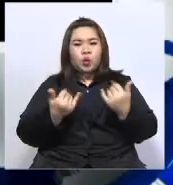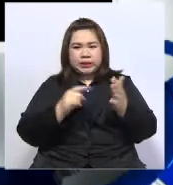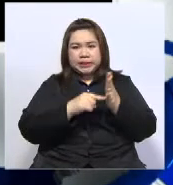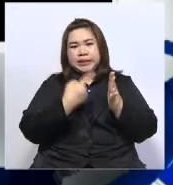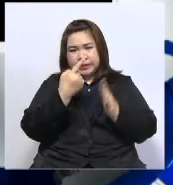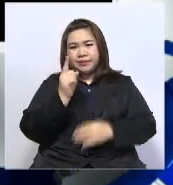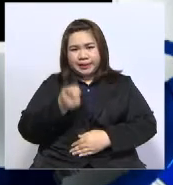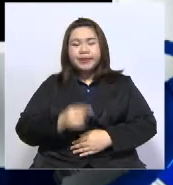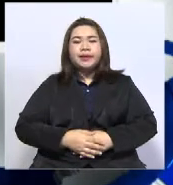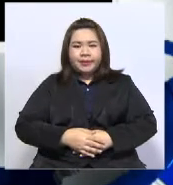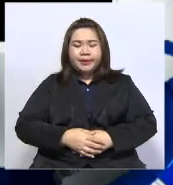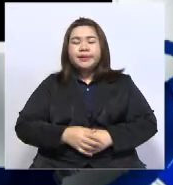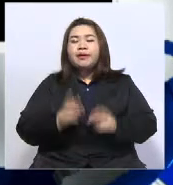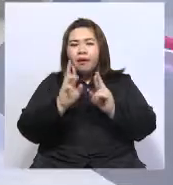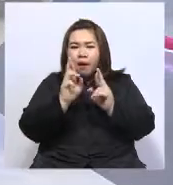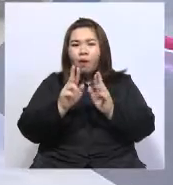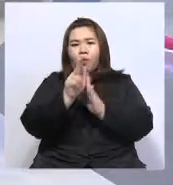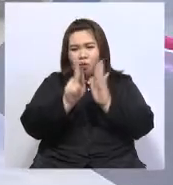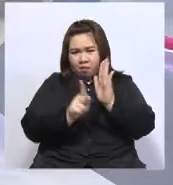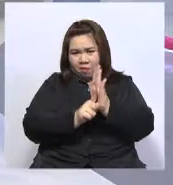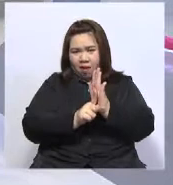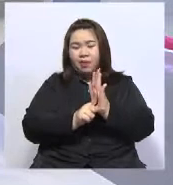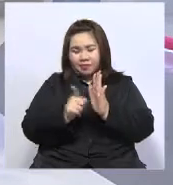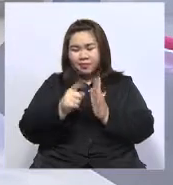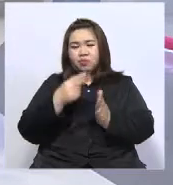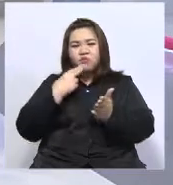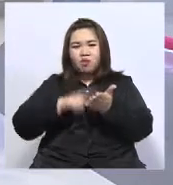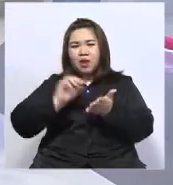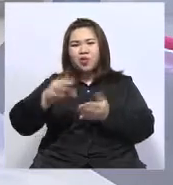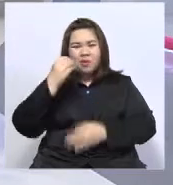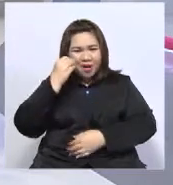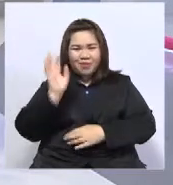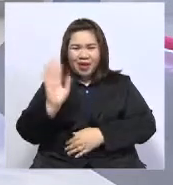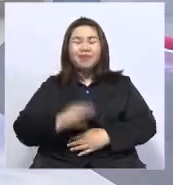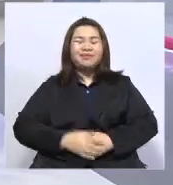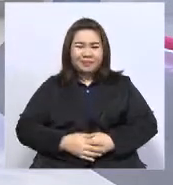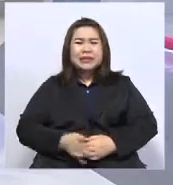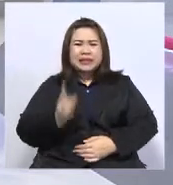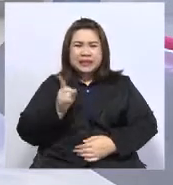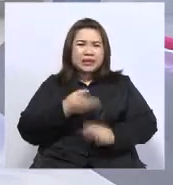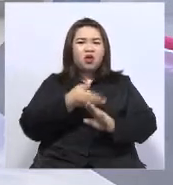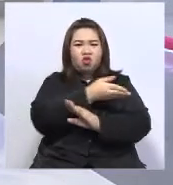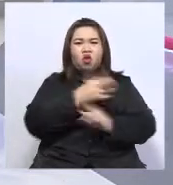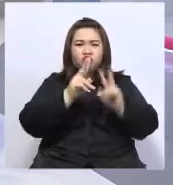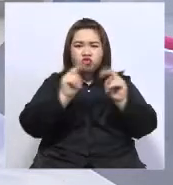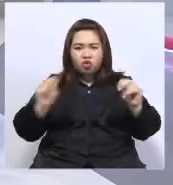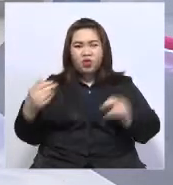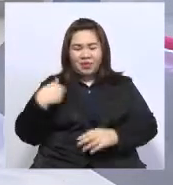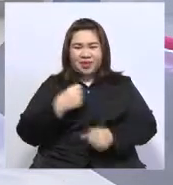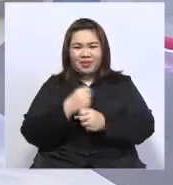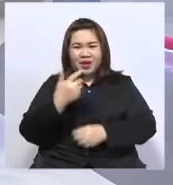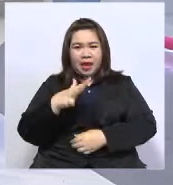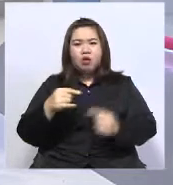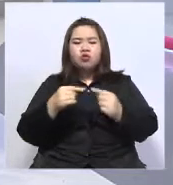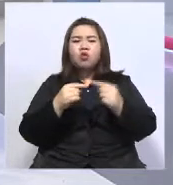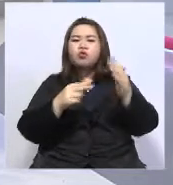ี้เริ่ต้นแล้วก็ รกษาวนัจราจรจะไดไมมีใบสั่งไปถึงบ้านก็โมเดลนี้เคยทำที่โนทบุีมาก่อนหน้านี้นะคร